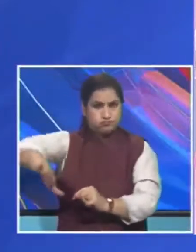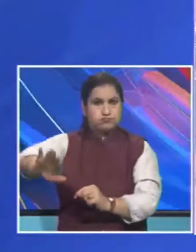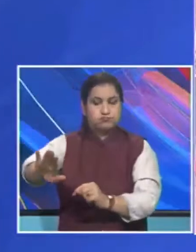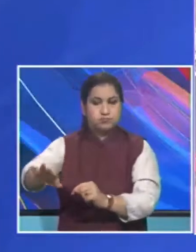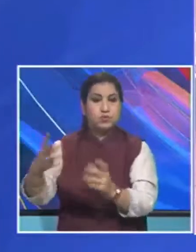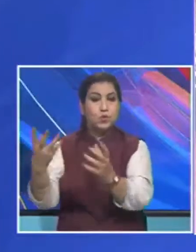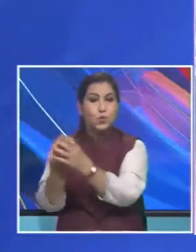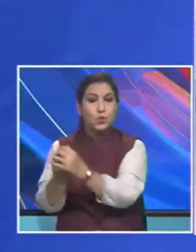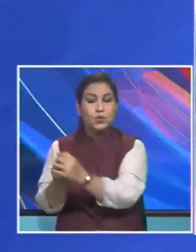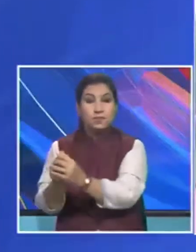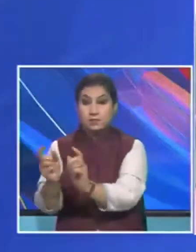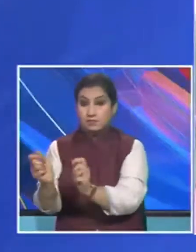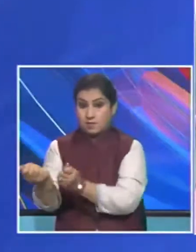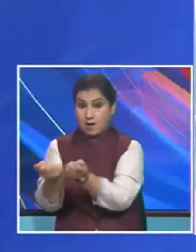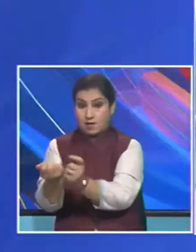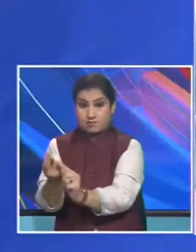साथ